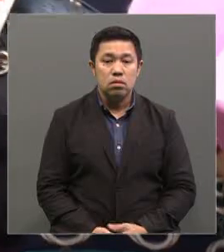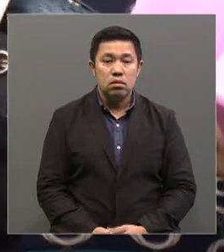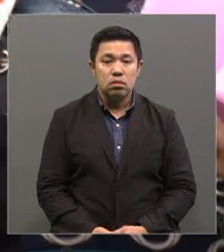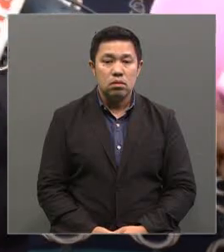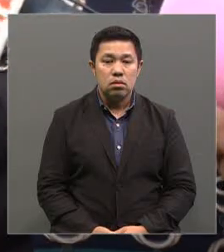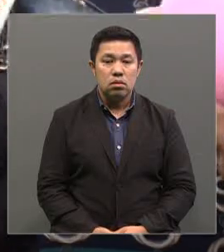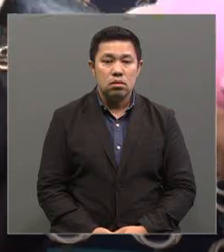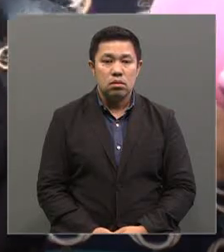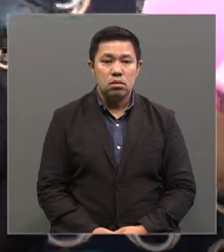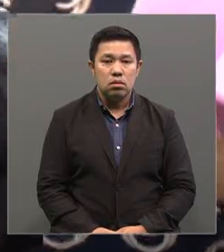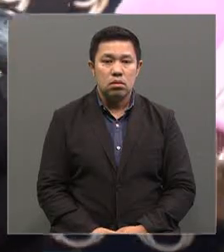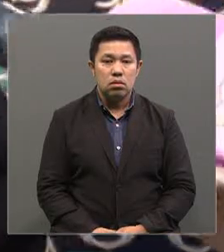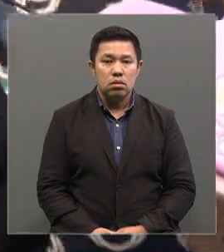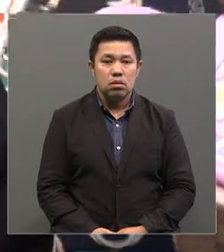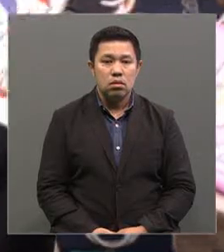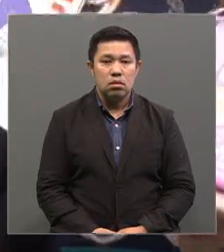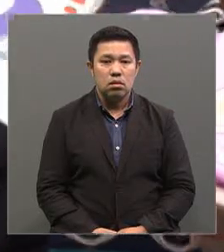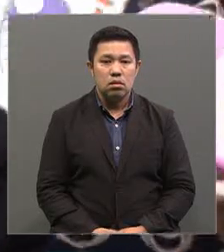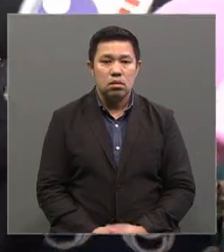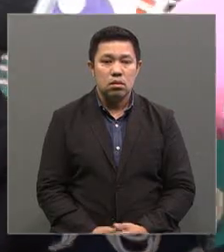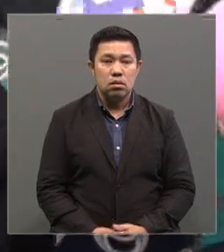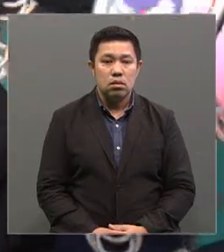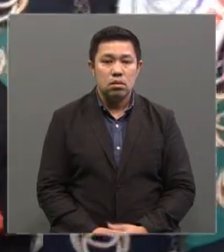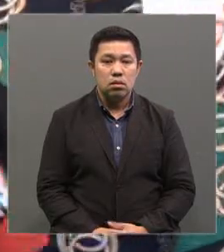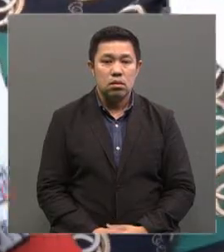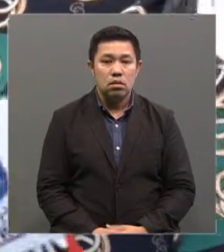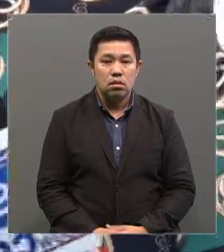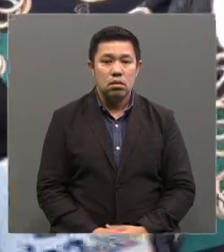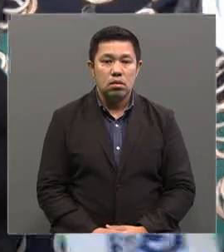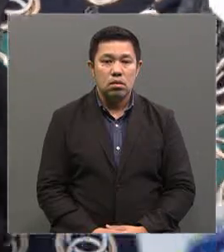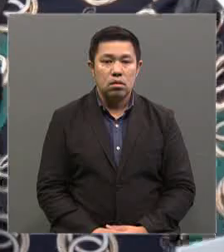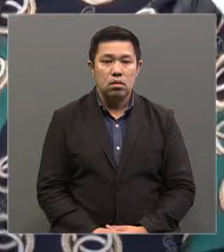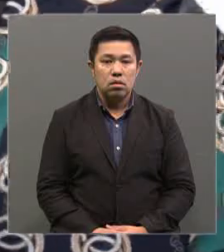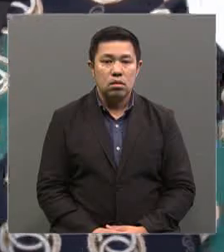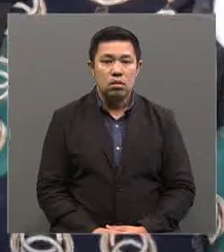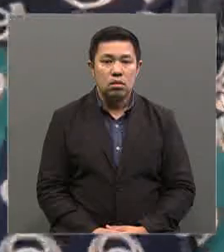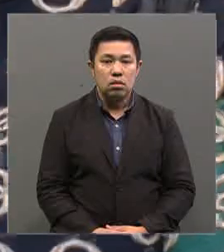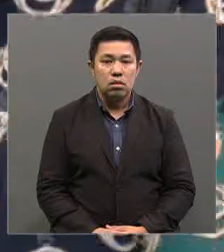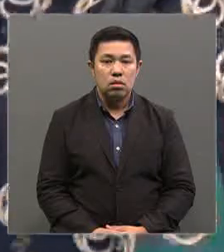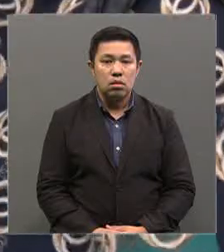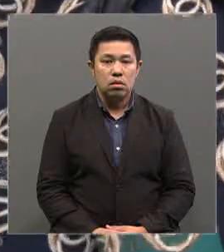โอเคนะคะขอบคุณค่ะขอบคุณค่ะขอบคุณค่ะ ได้แล้วขอบคุ